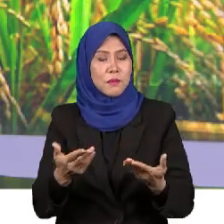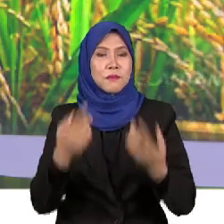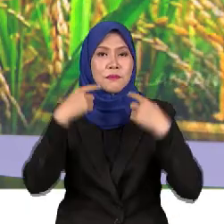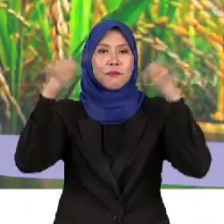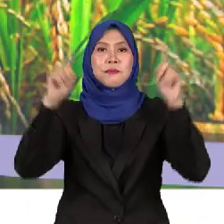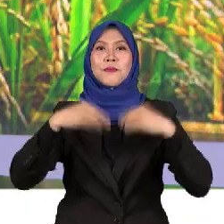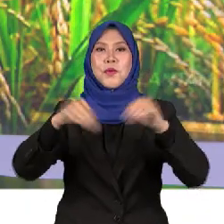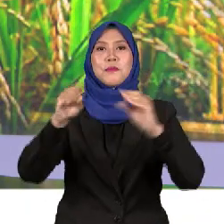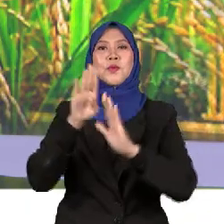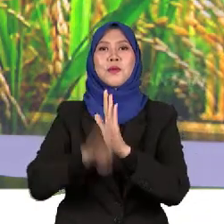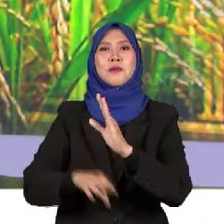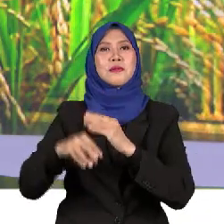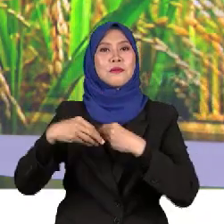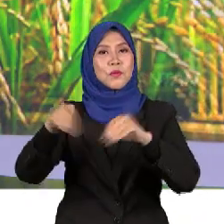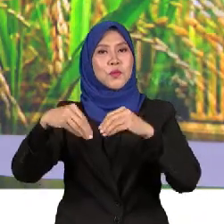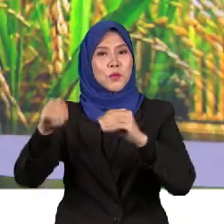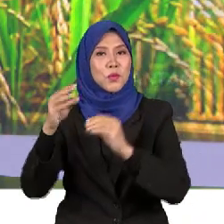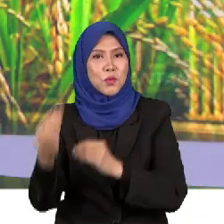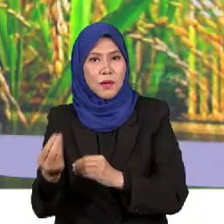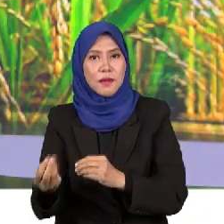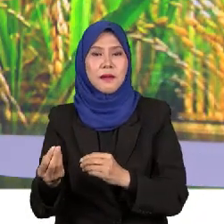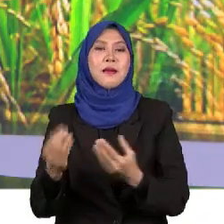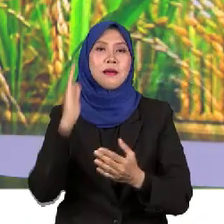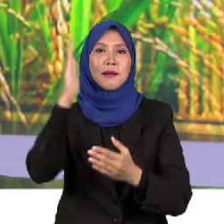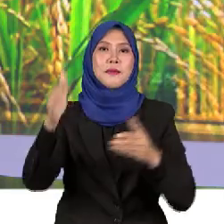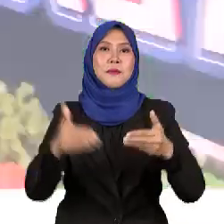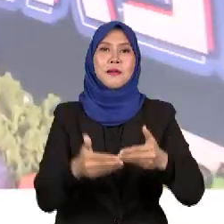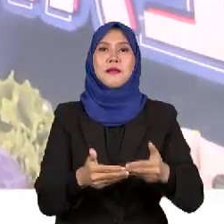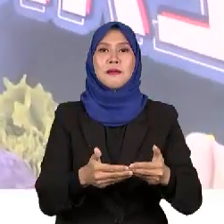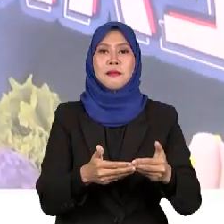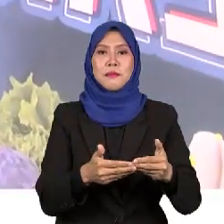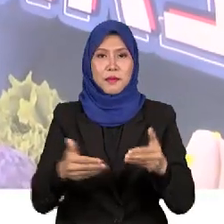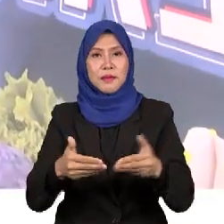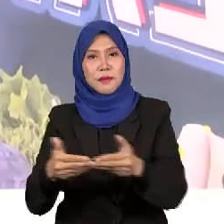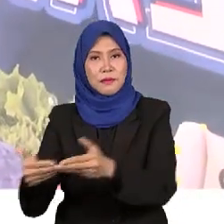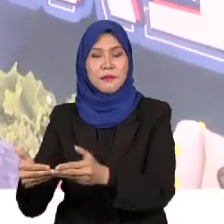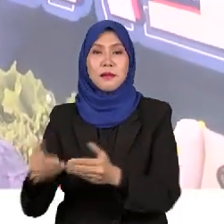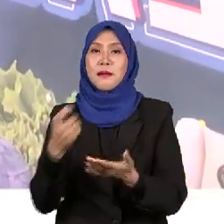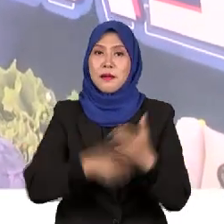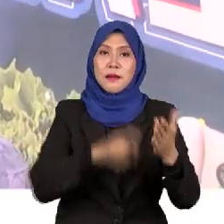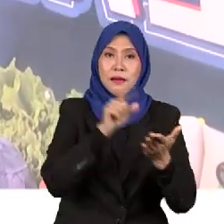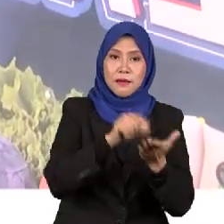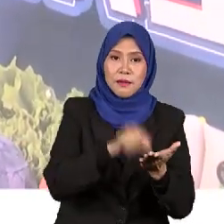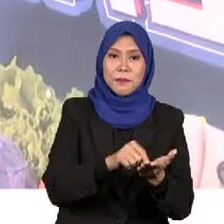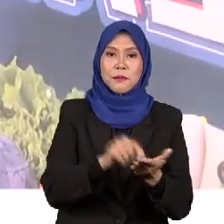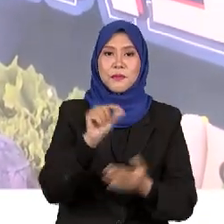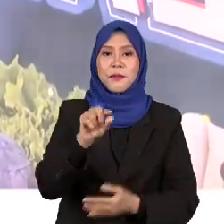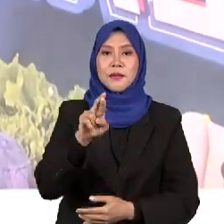program jualan Rohmah yang diperkenal awal bulan ini selain harga ayam harga telur